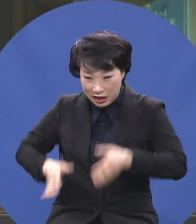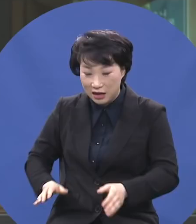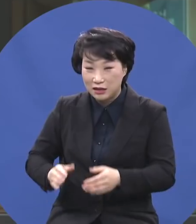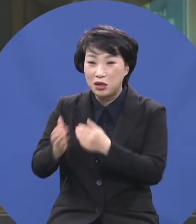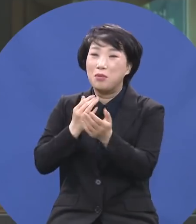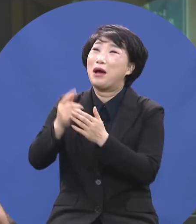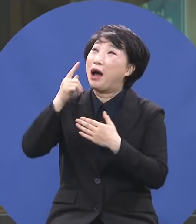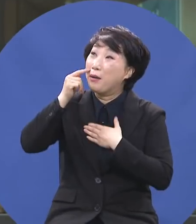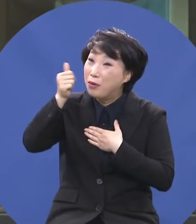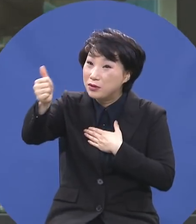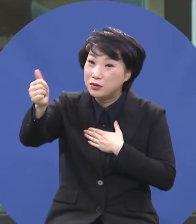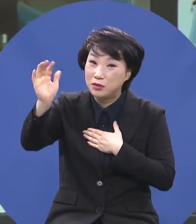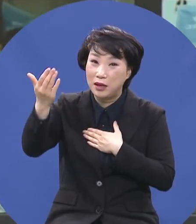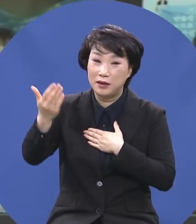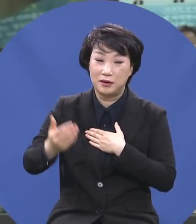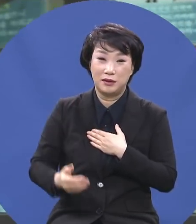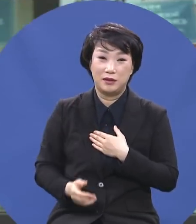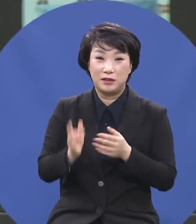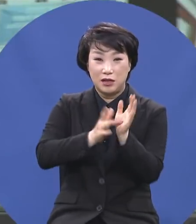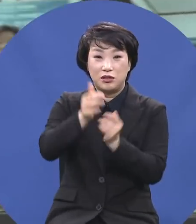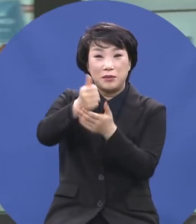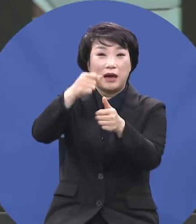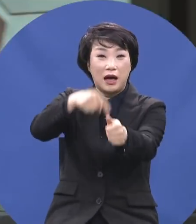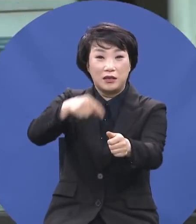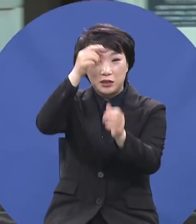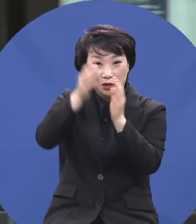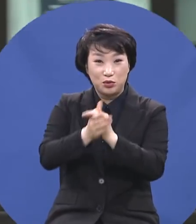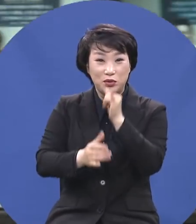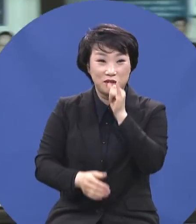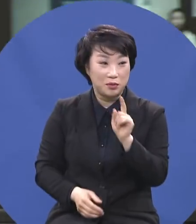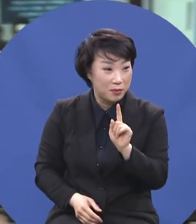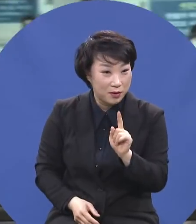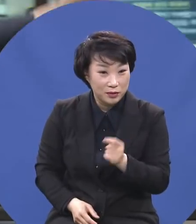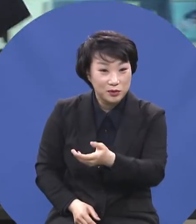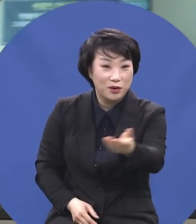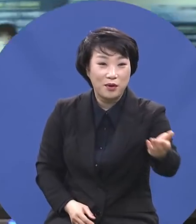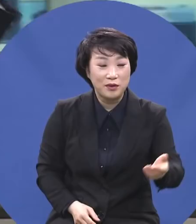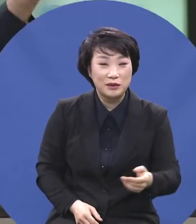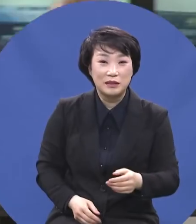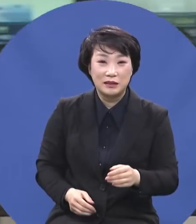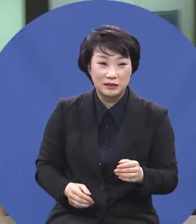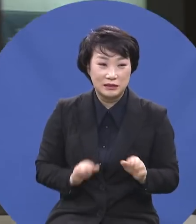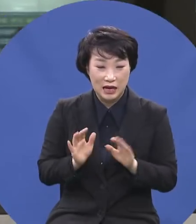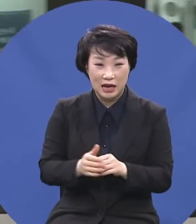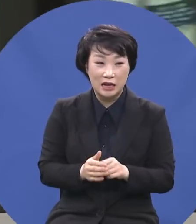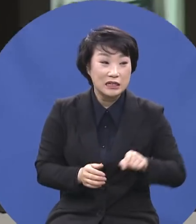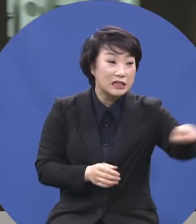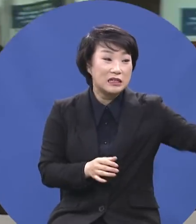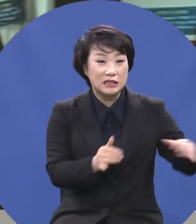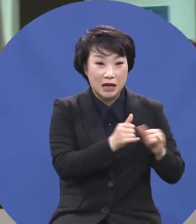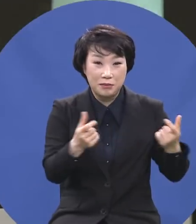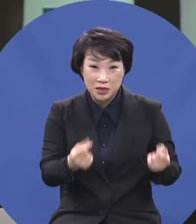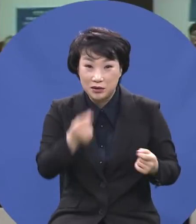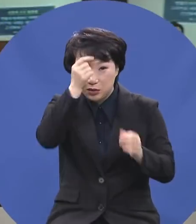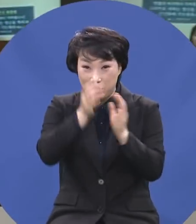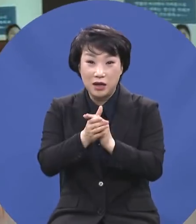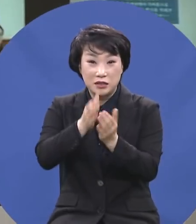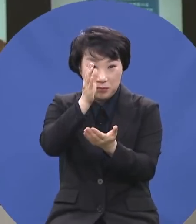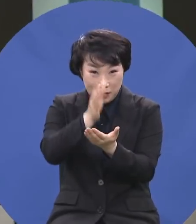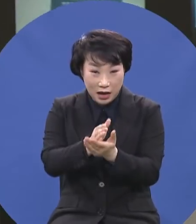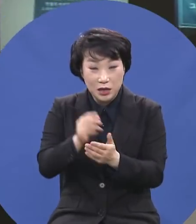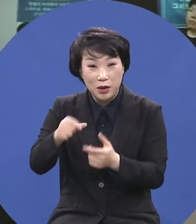아버지야. 예수님이 주님 가르친 기도에 뭐라고 말씀하셨어요? 너희는 저희와 같이 기도하지 마라. 이렇게